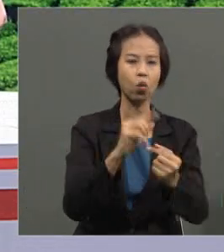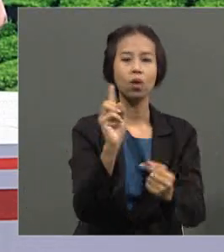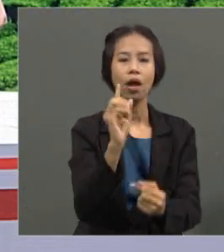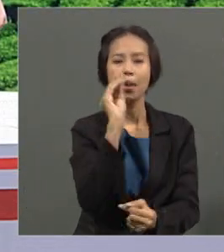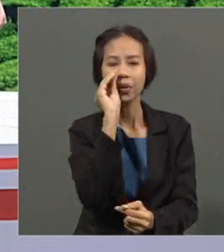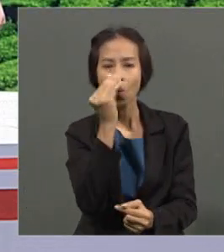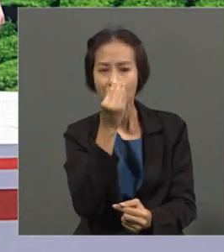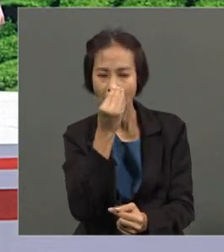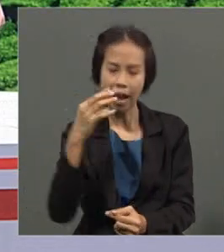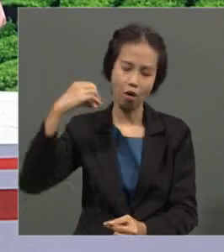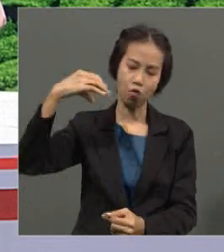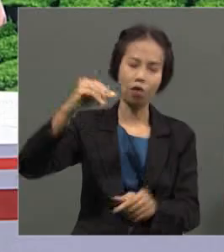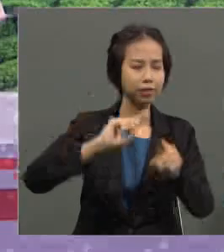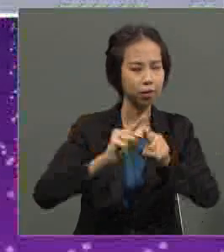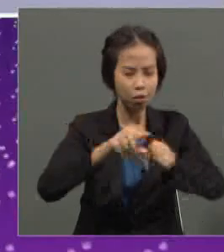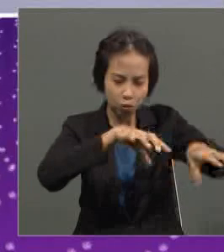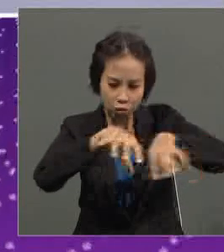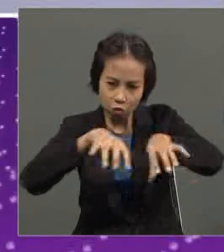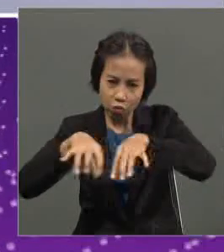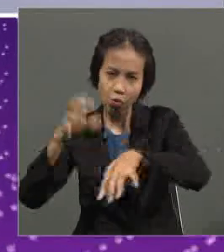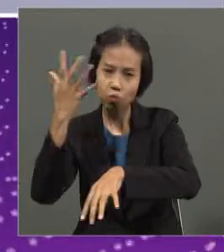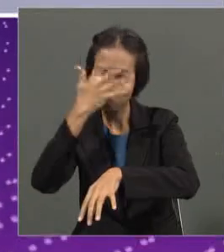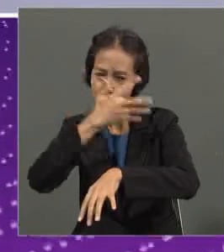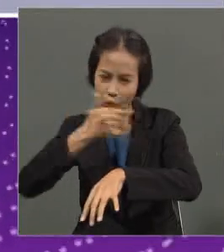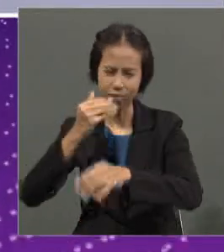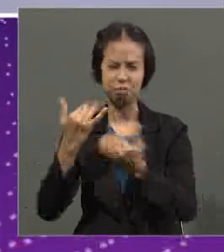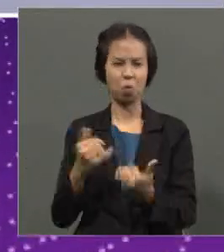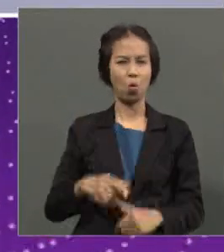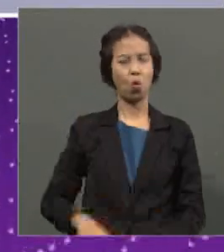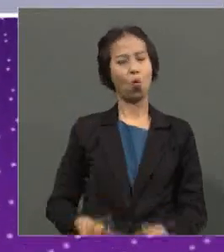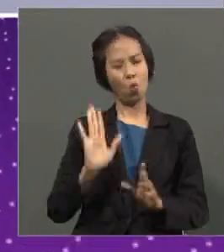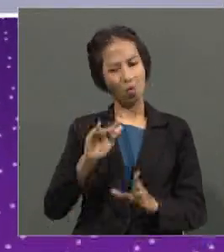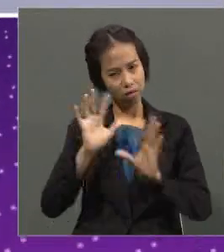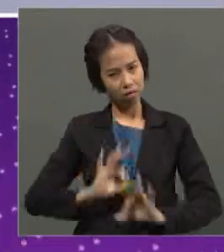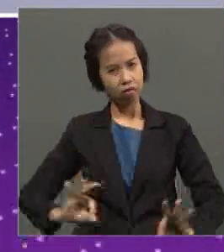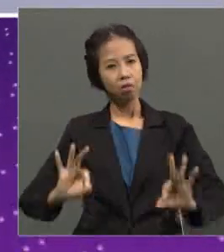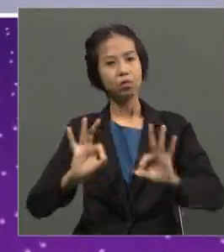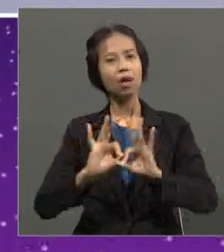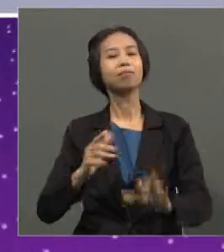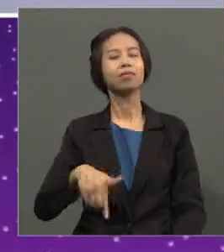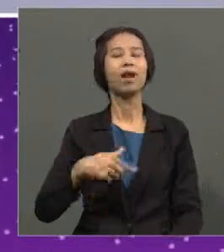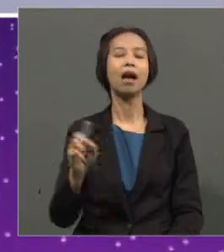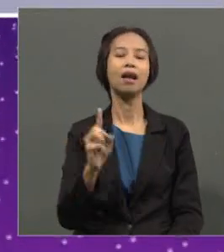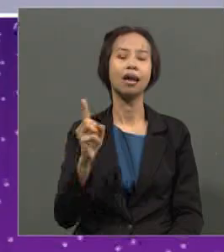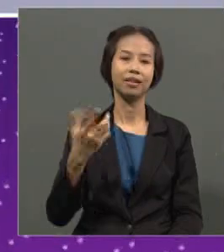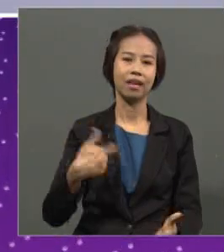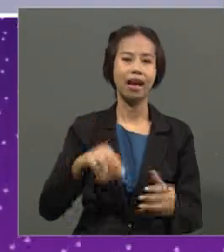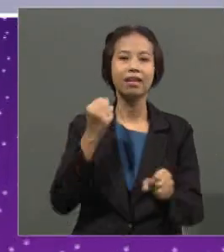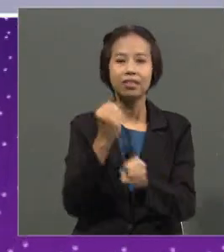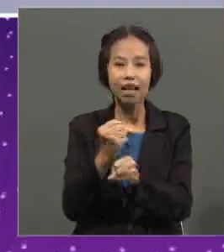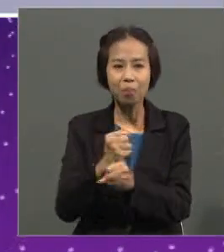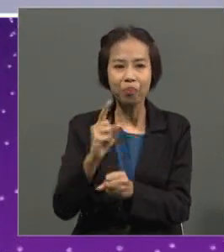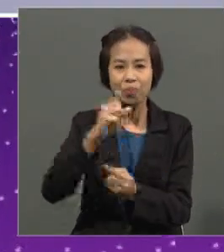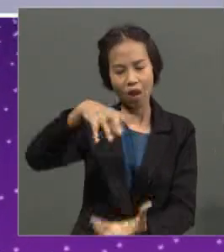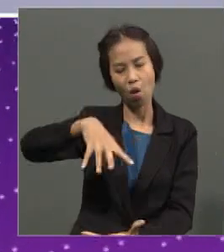ประดับด้วยมไฟนานาชนิดนะคะแล้วที่เป็นไฮไลท์ก็คือคมไฟหมูเด้งแห่งสวนสัตว์เขาเขียวนะ